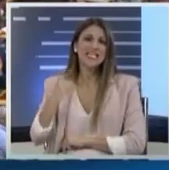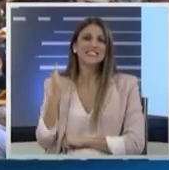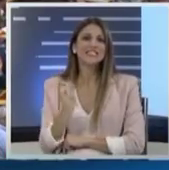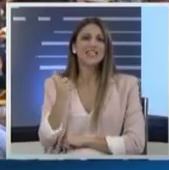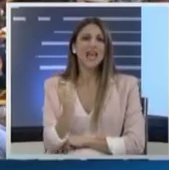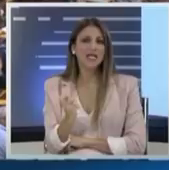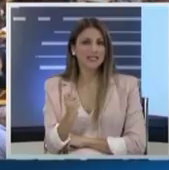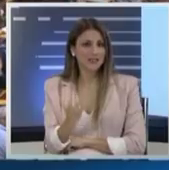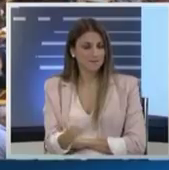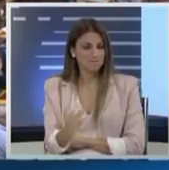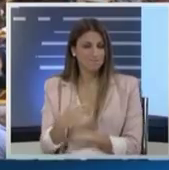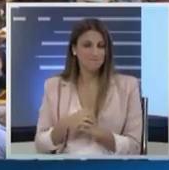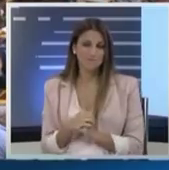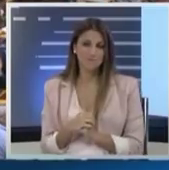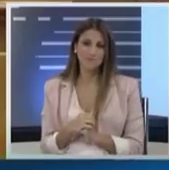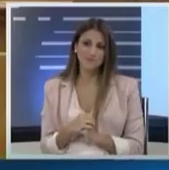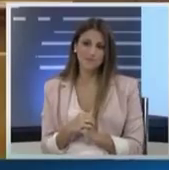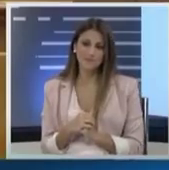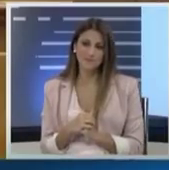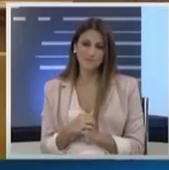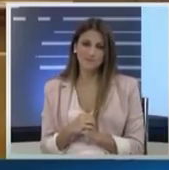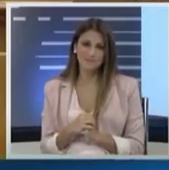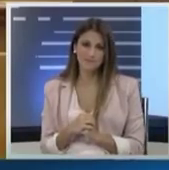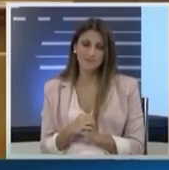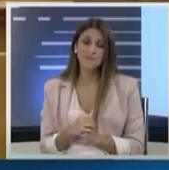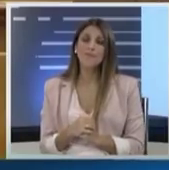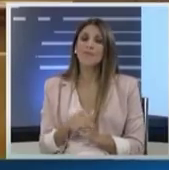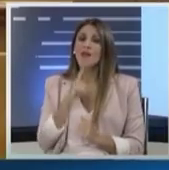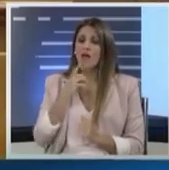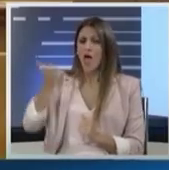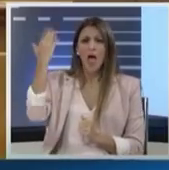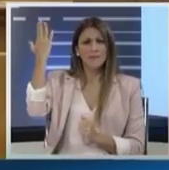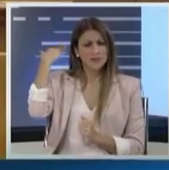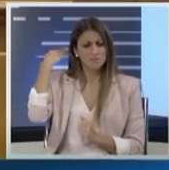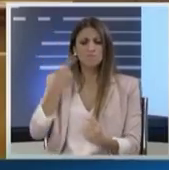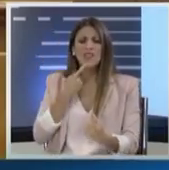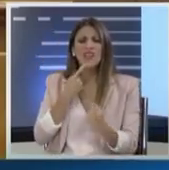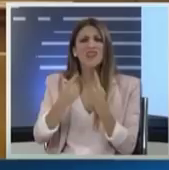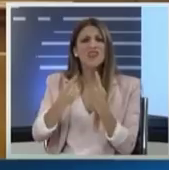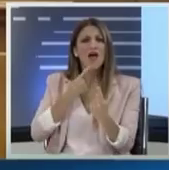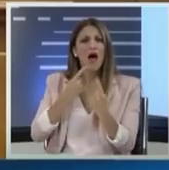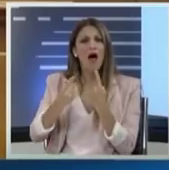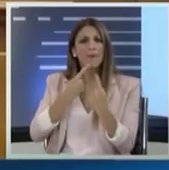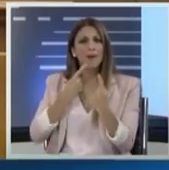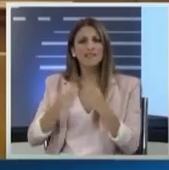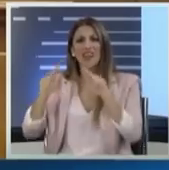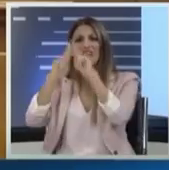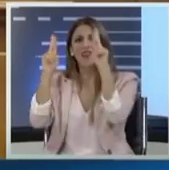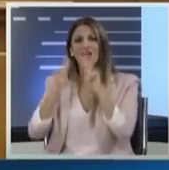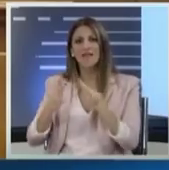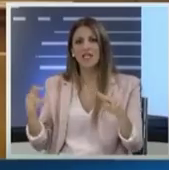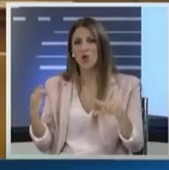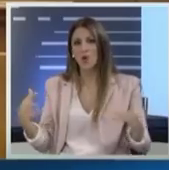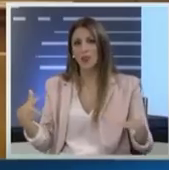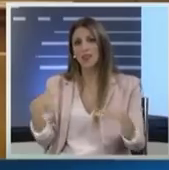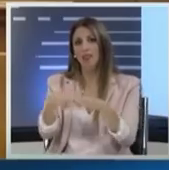Δεν θυμάστε μάλλον ότι όταν εμείς διαπραγματευόμασταν με το Διεθνές Νομισματικό Ταμείο,